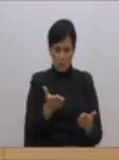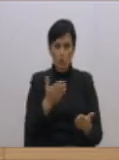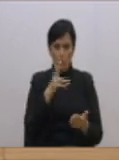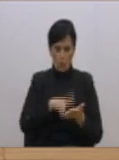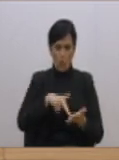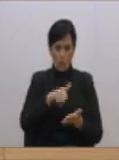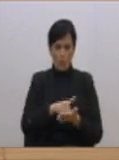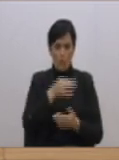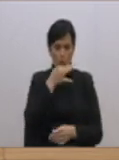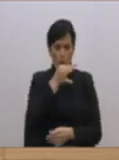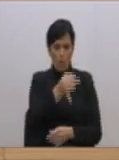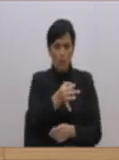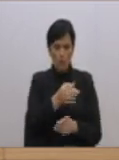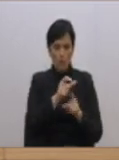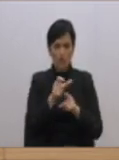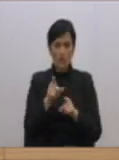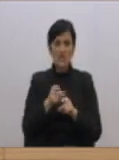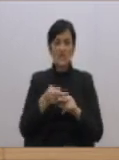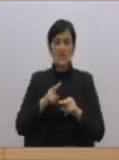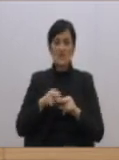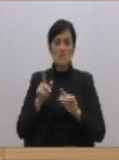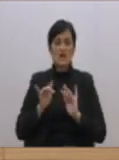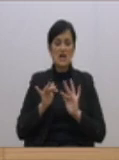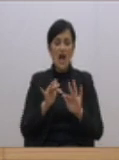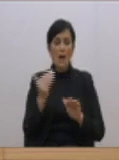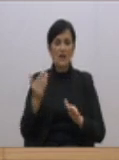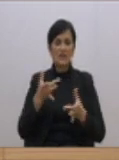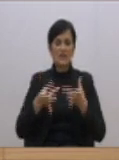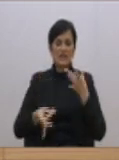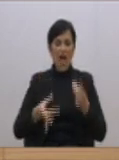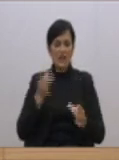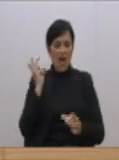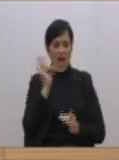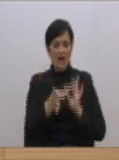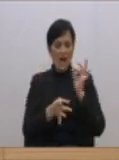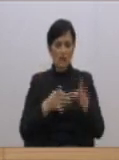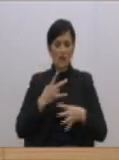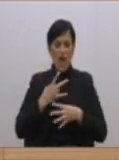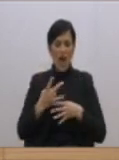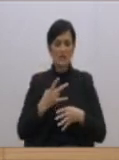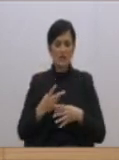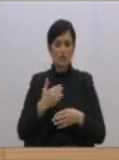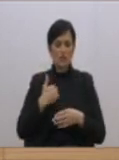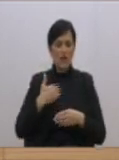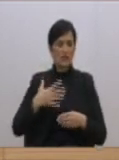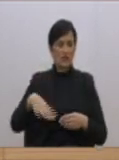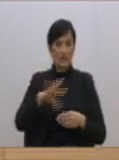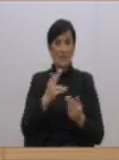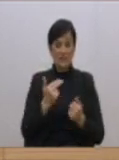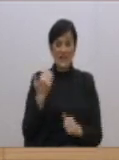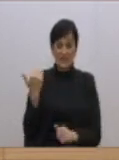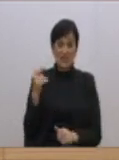ბოდიში მოუხადოთ. Im კამპანიისთვის, როდესაც თქვენ ტალახს ესროდით და აზიანებდით ჩვენს ქვეყანას. Დიახ,